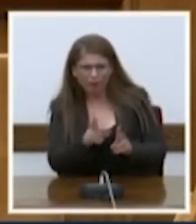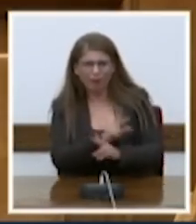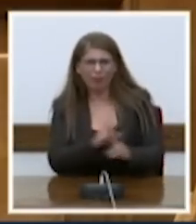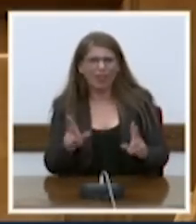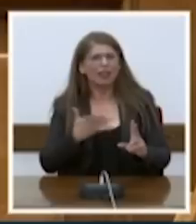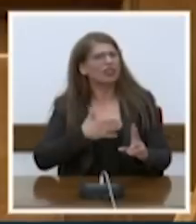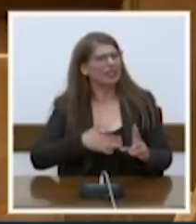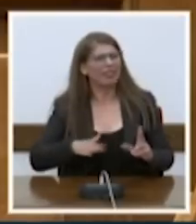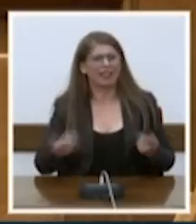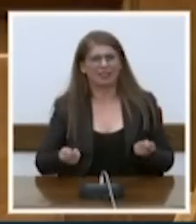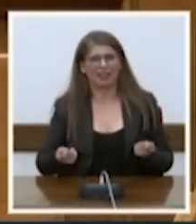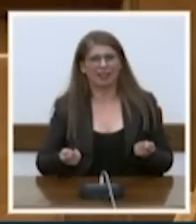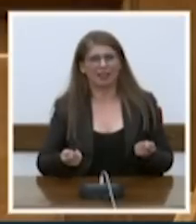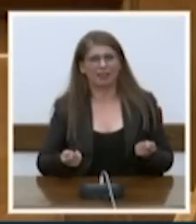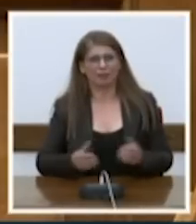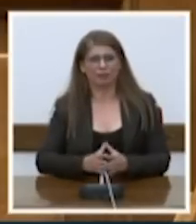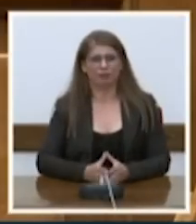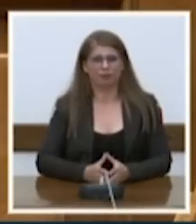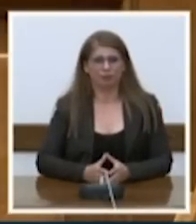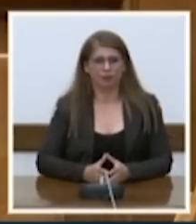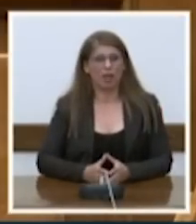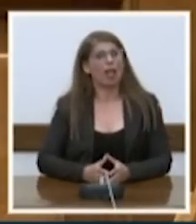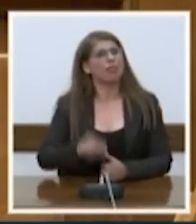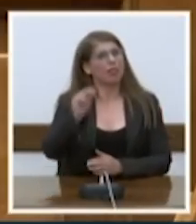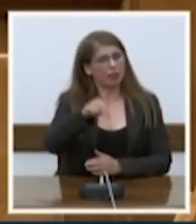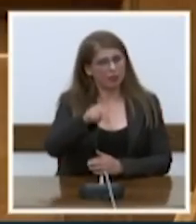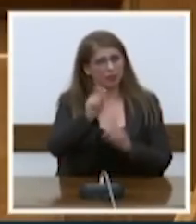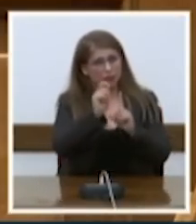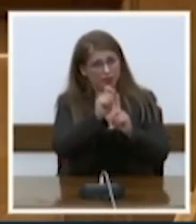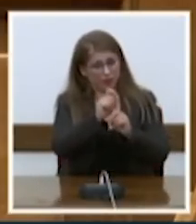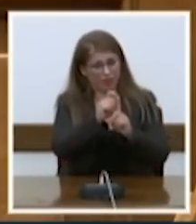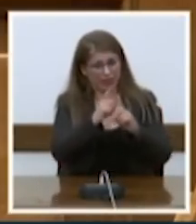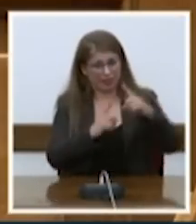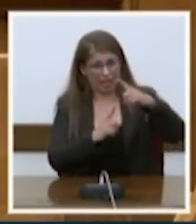να κάνετε. Θα αξιοποιήσετε την ψηφιακή